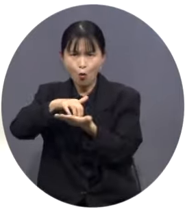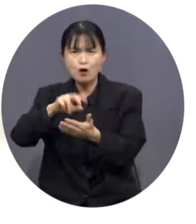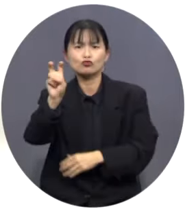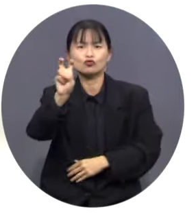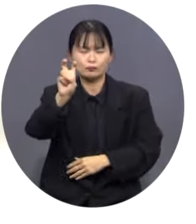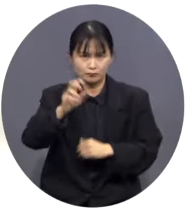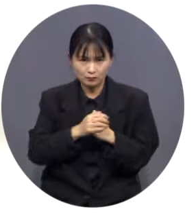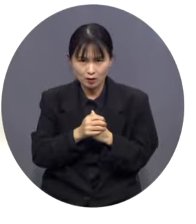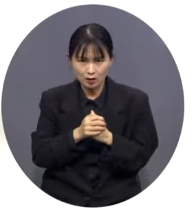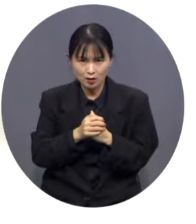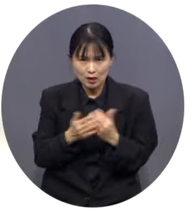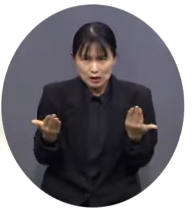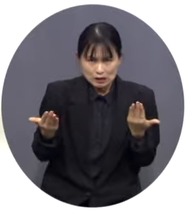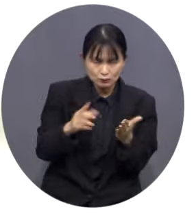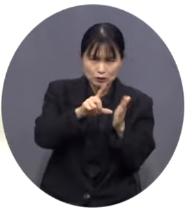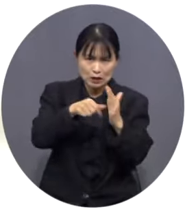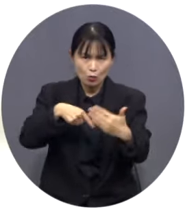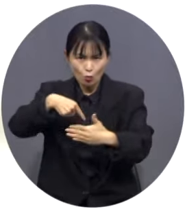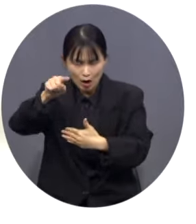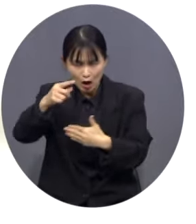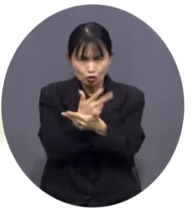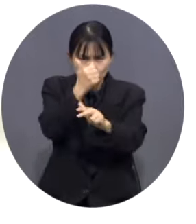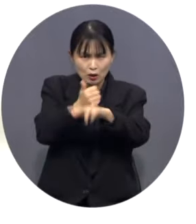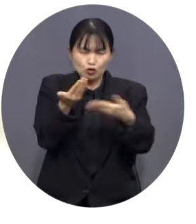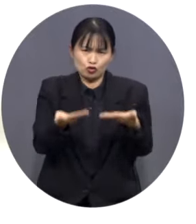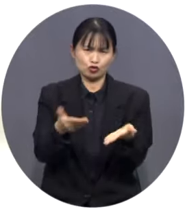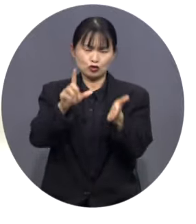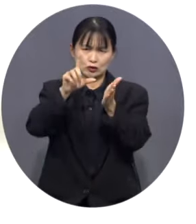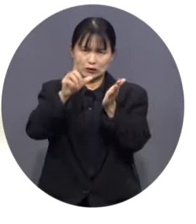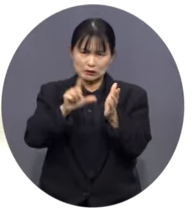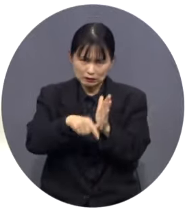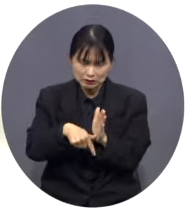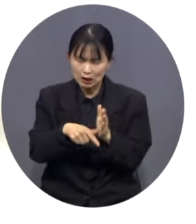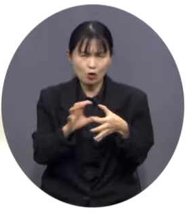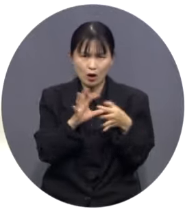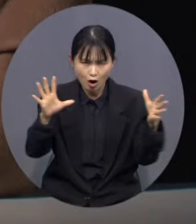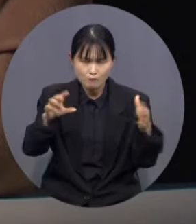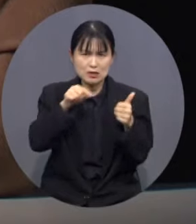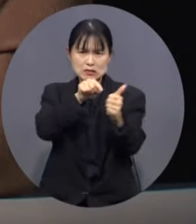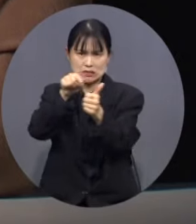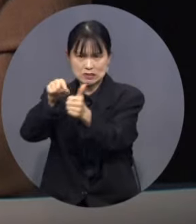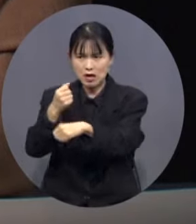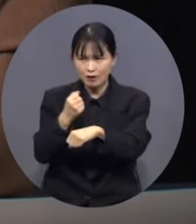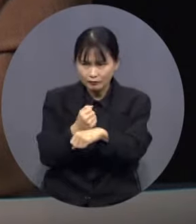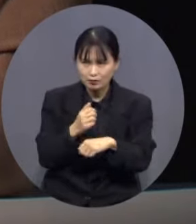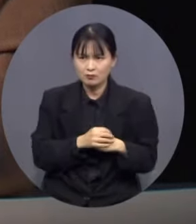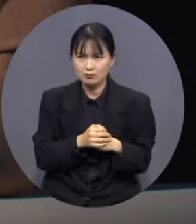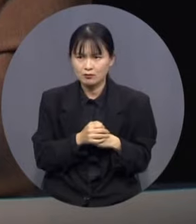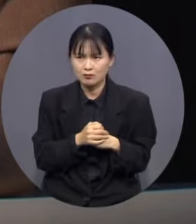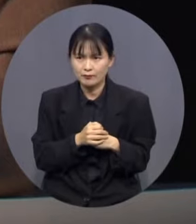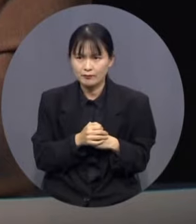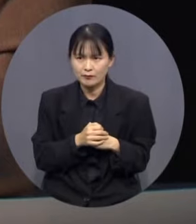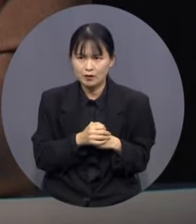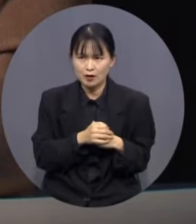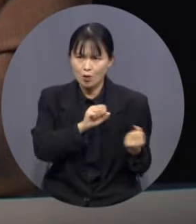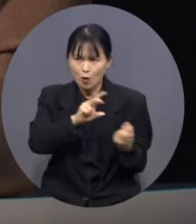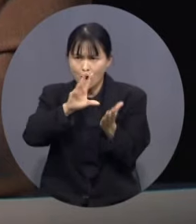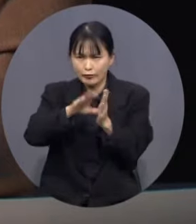차례. 근무 시간은 물론 주말과 휴일을 가리지 않았다고 합니다. 보낼 때가 있다. 그럴 때는